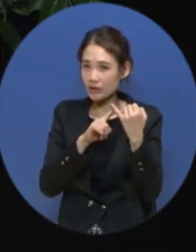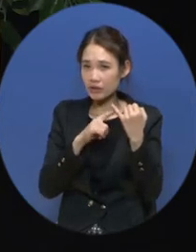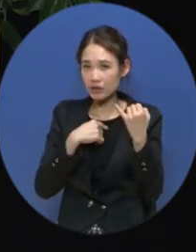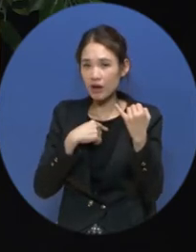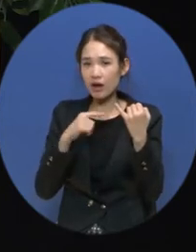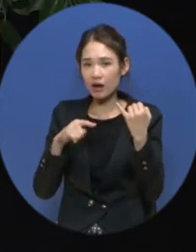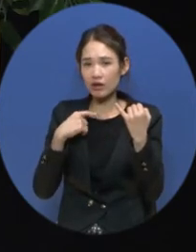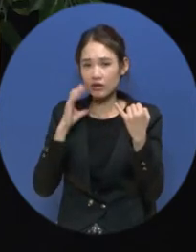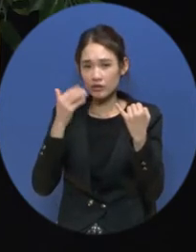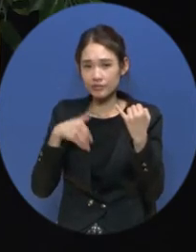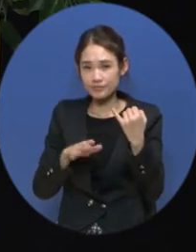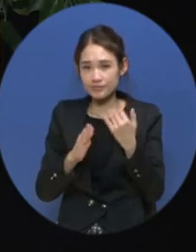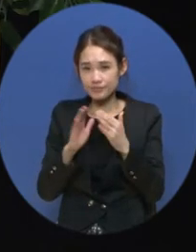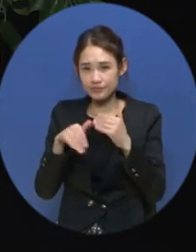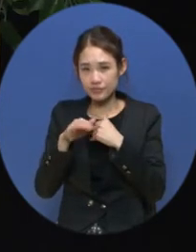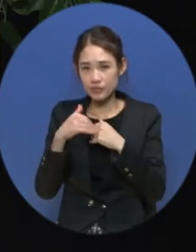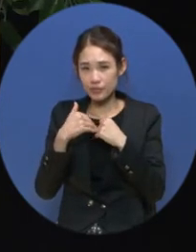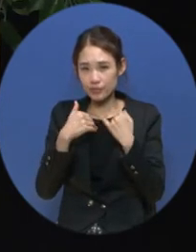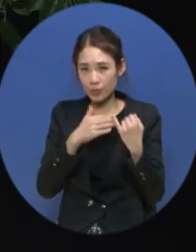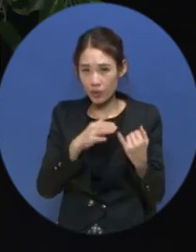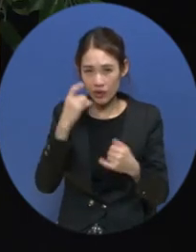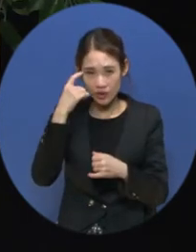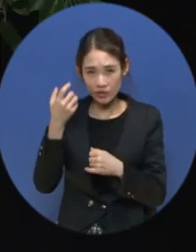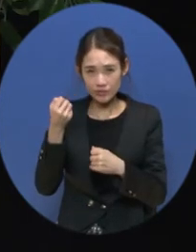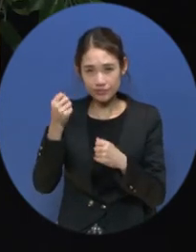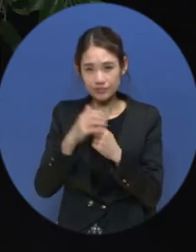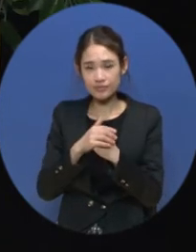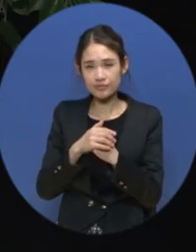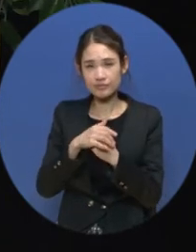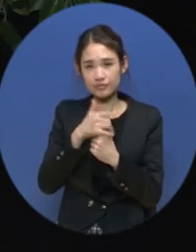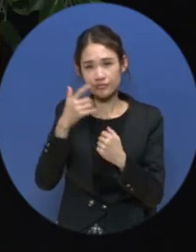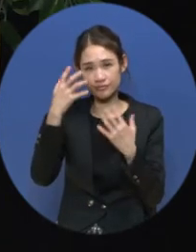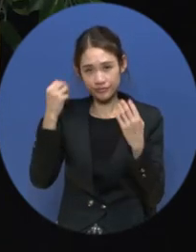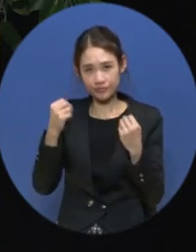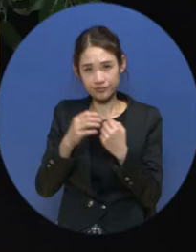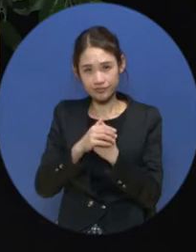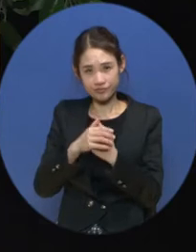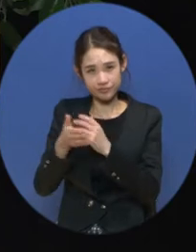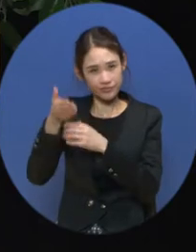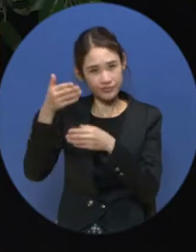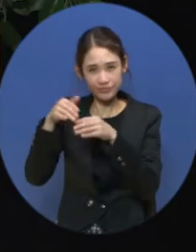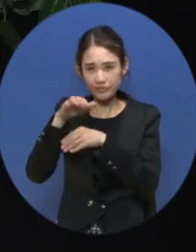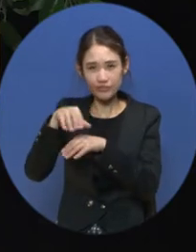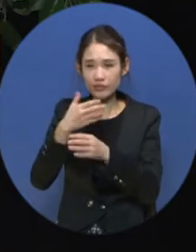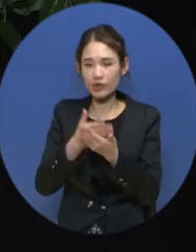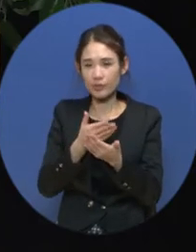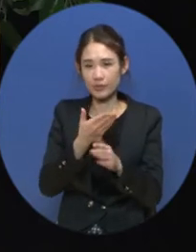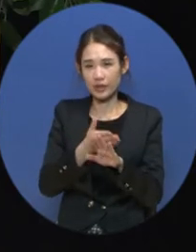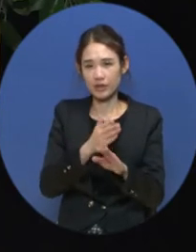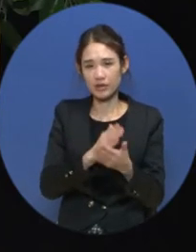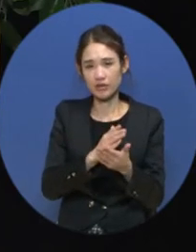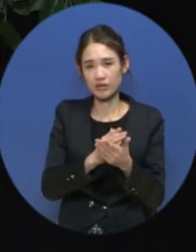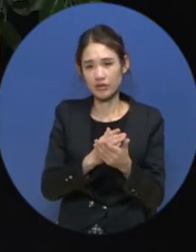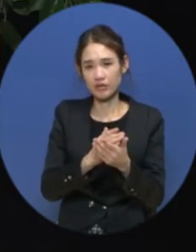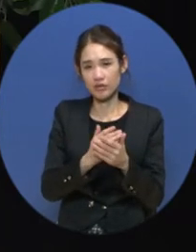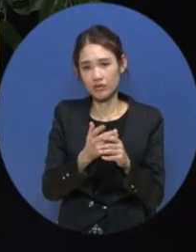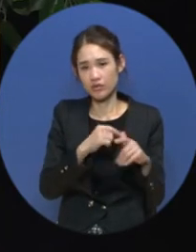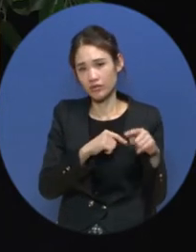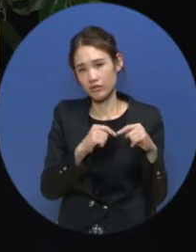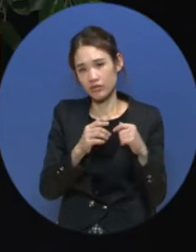아이 낳으면 이제 가정 어린이집 보낼 테야 이런 엄마들이 굉장히 많아요. 큰 시설보다도. 네. 그래서 어느 정도 정체성이 확고한